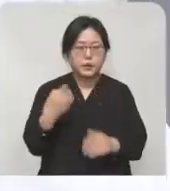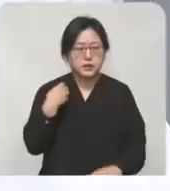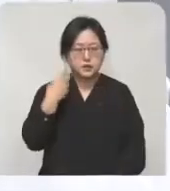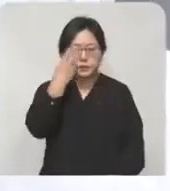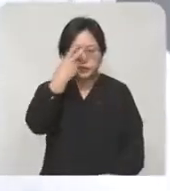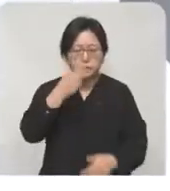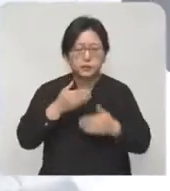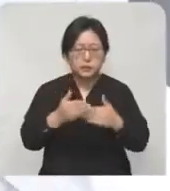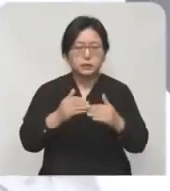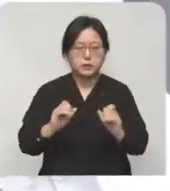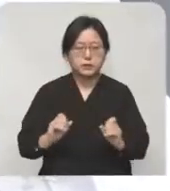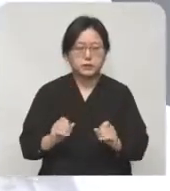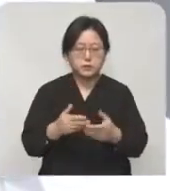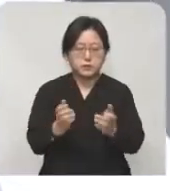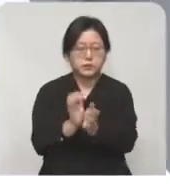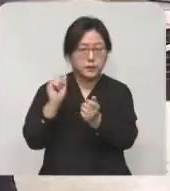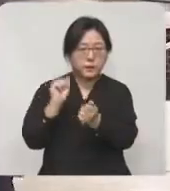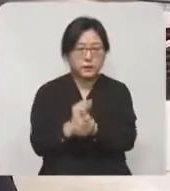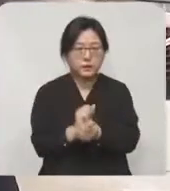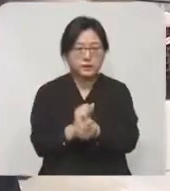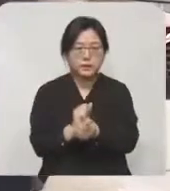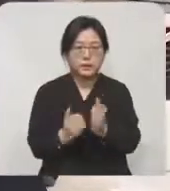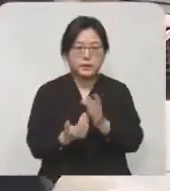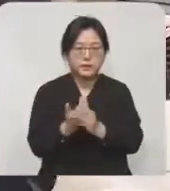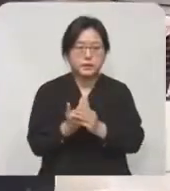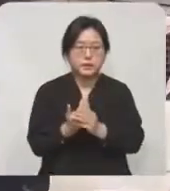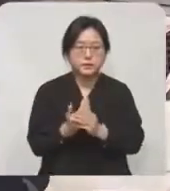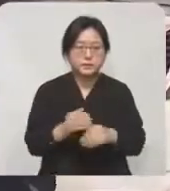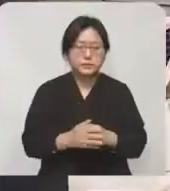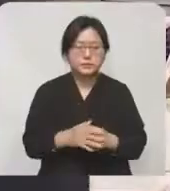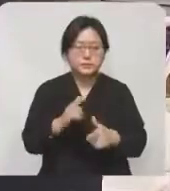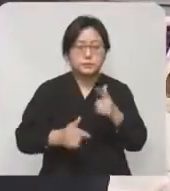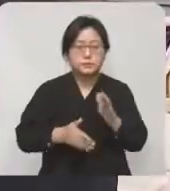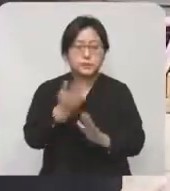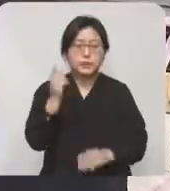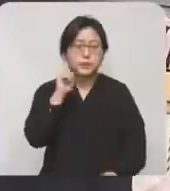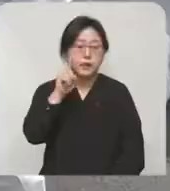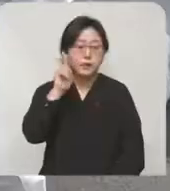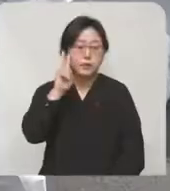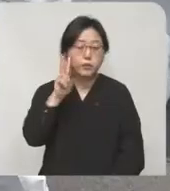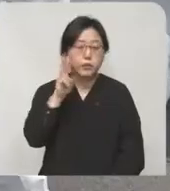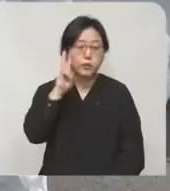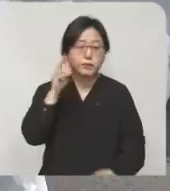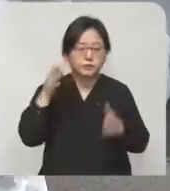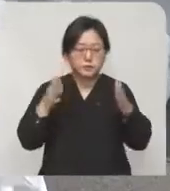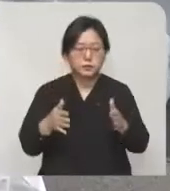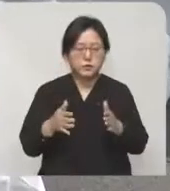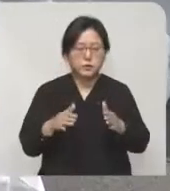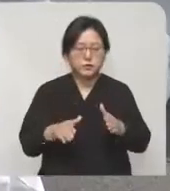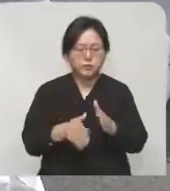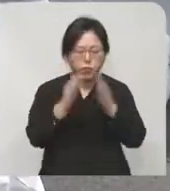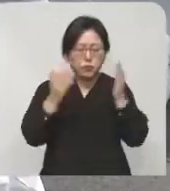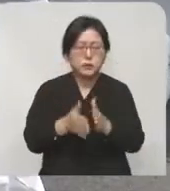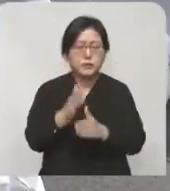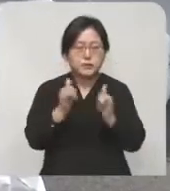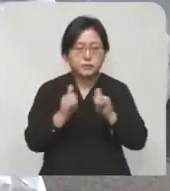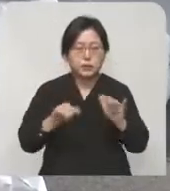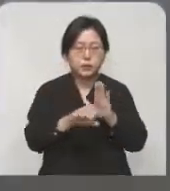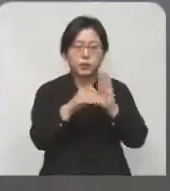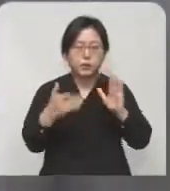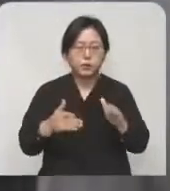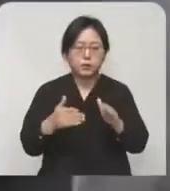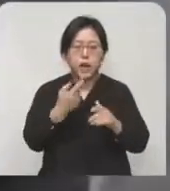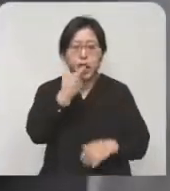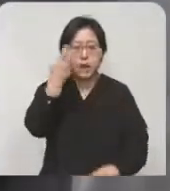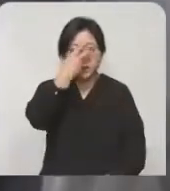과정에서 한꺼번에 확진 판정이 나온 것으로 보입니다 한편 목포시는 내일과 모레 이틀 동안 전 시민을 대상으로 그런 알고